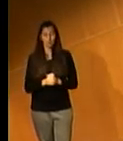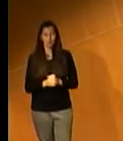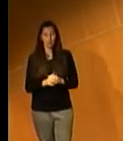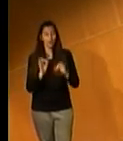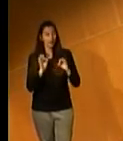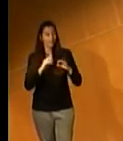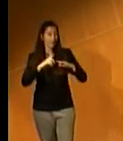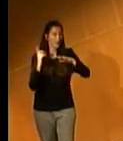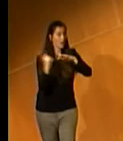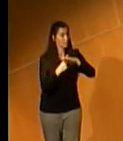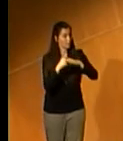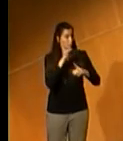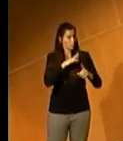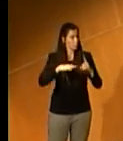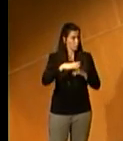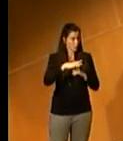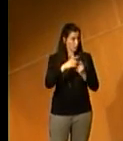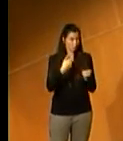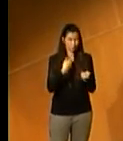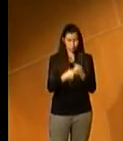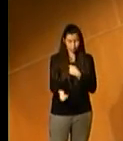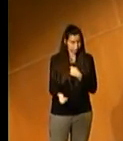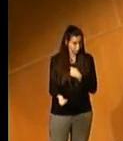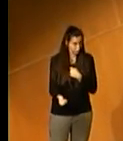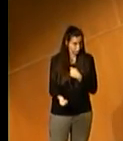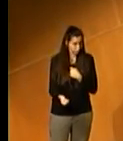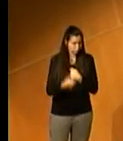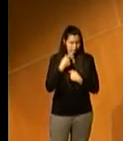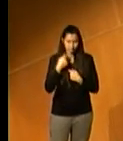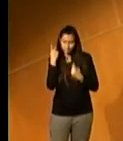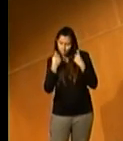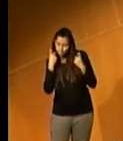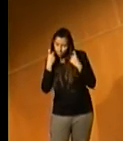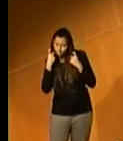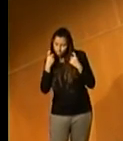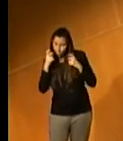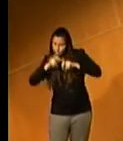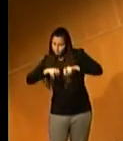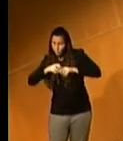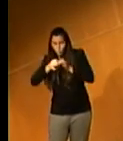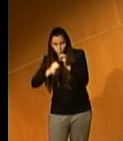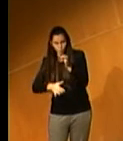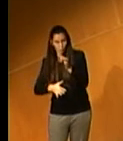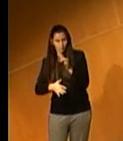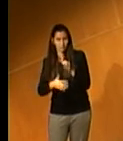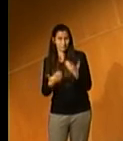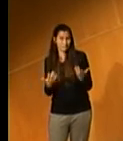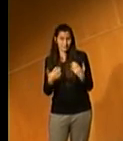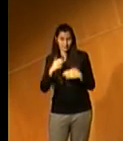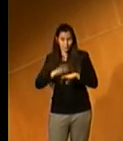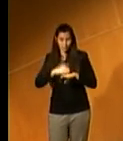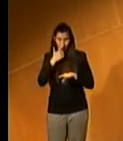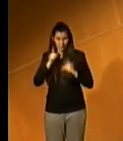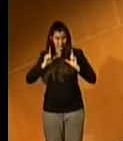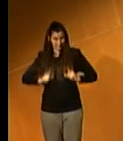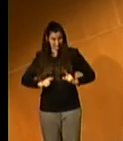ça n'a pas fonctionné. Donc, il a fallu qu'on trouve des solutions. Mais le lycée n'était pas adapté pour ce